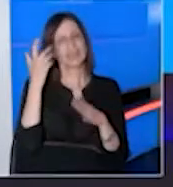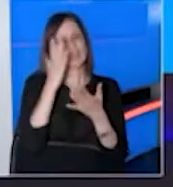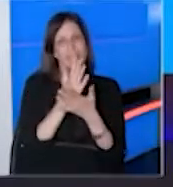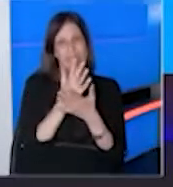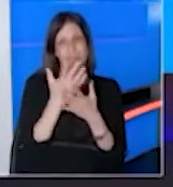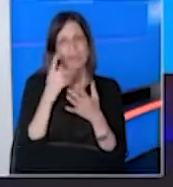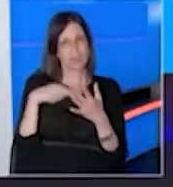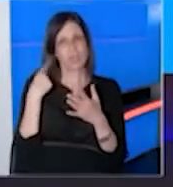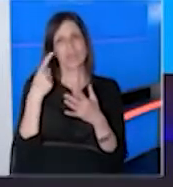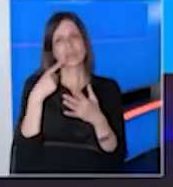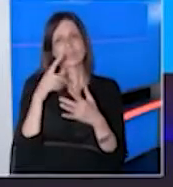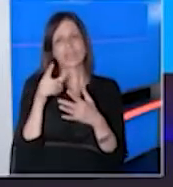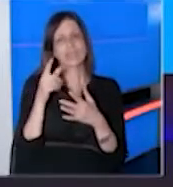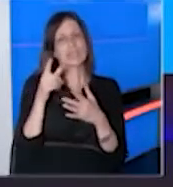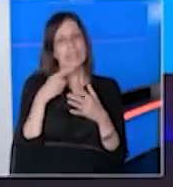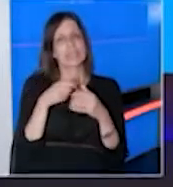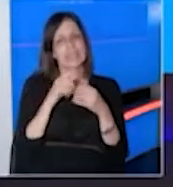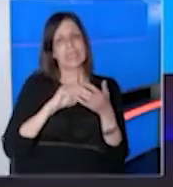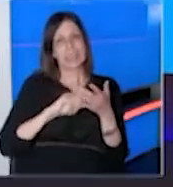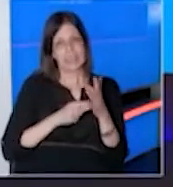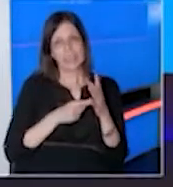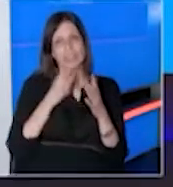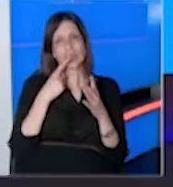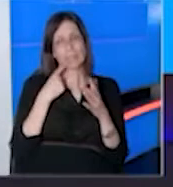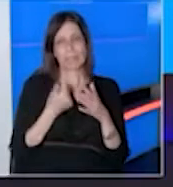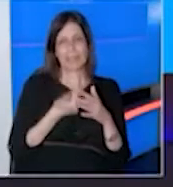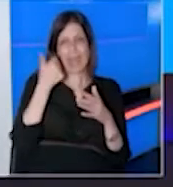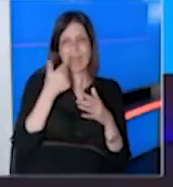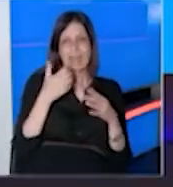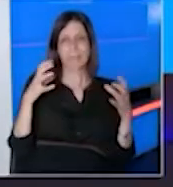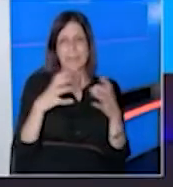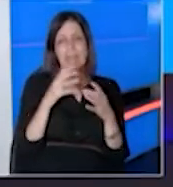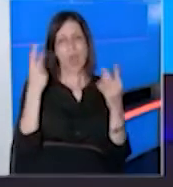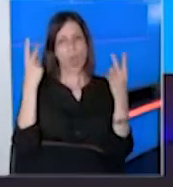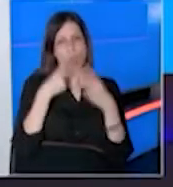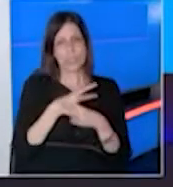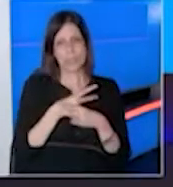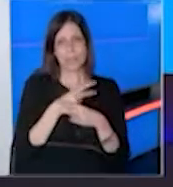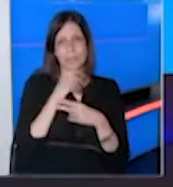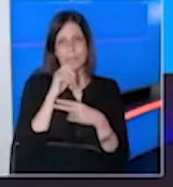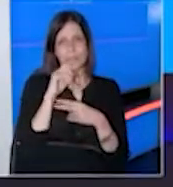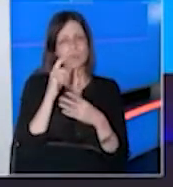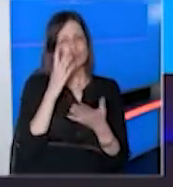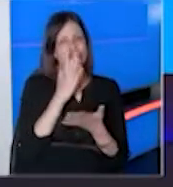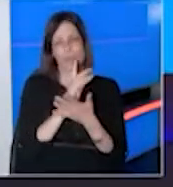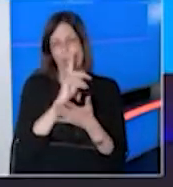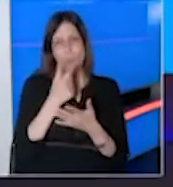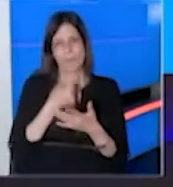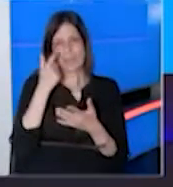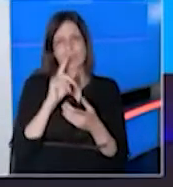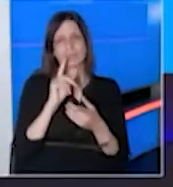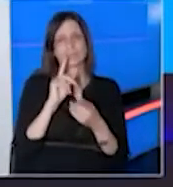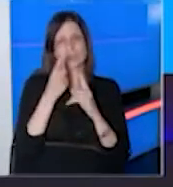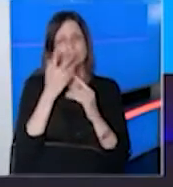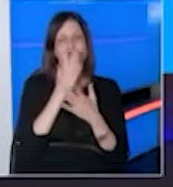קווין שם. ינקי קווין. שולה בן צבי, חברי, הדגיש שהיא מנהלת המטה לחוזים... האגף לחכירה לדורות. היא כבר לא, מנהלת איזה חגית וידברג